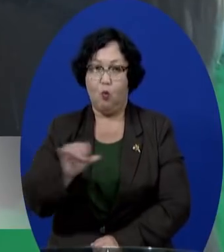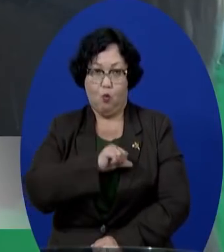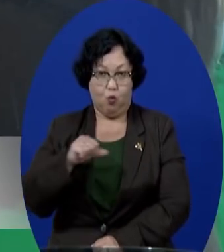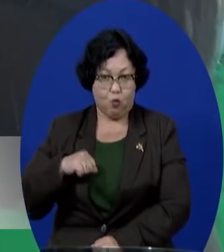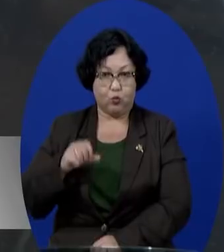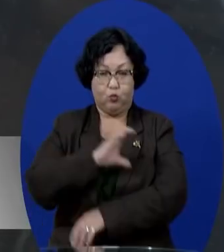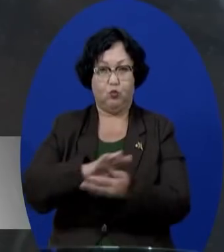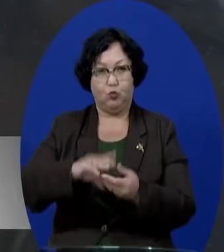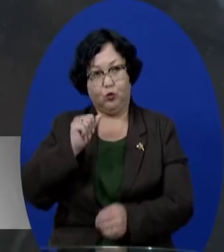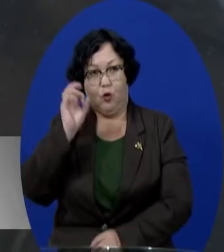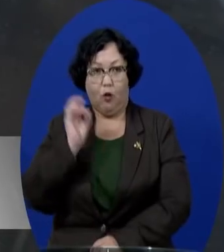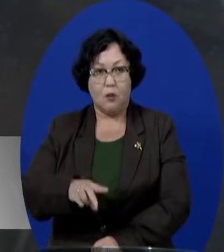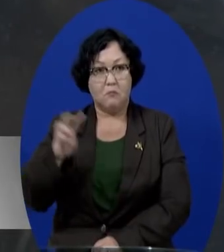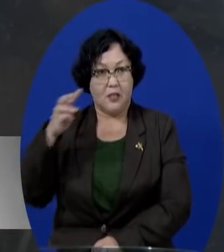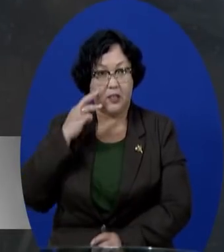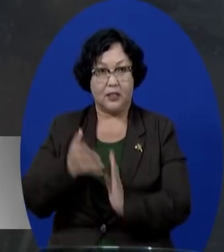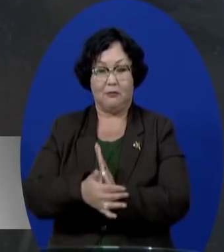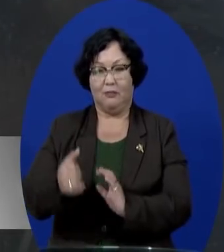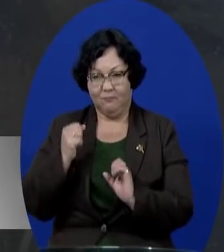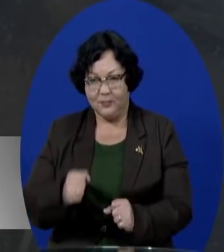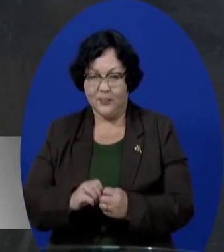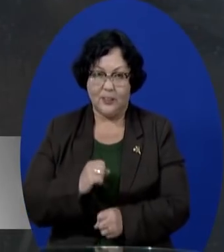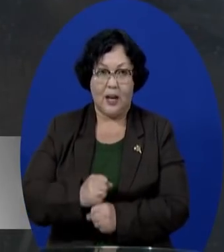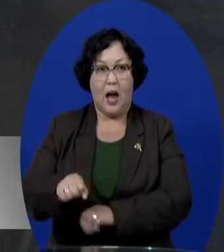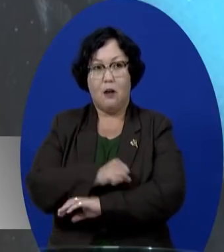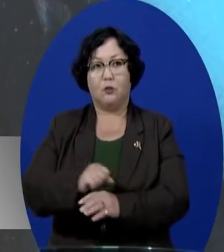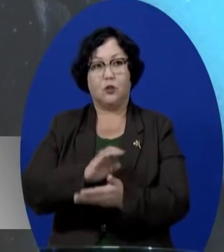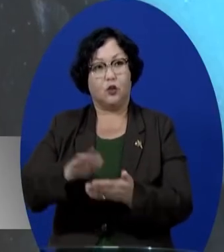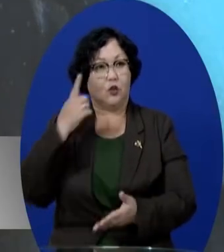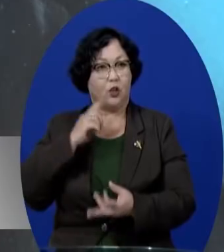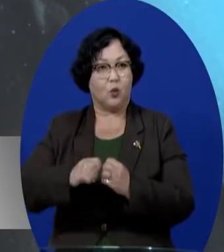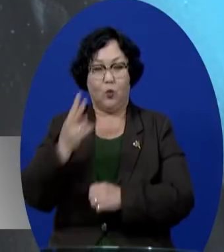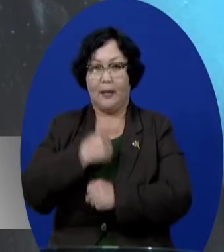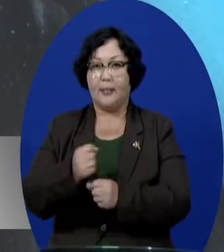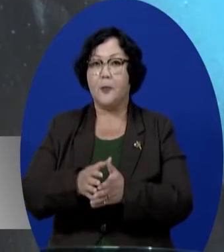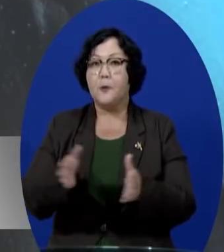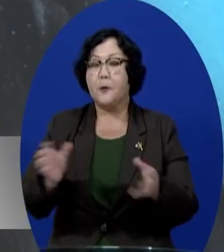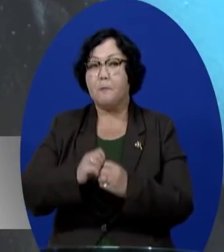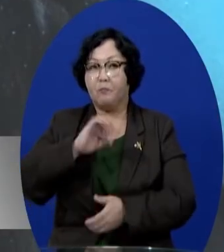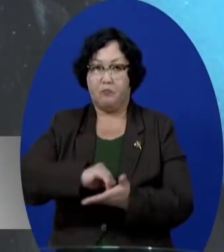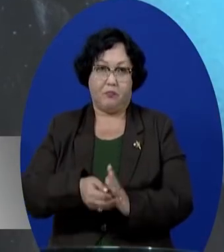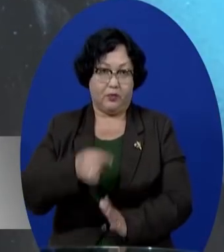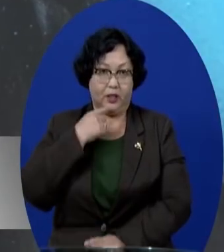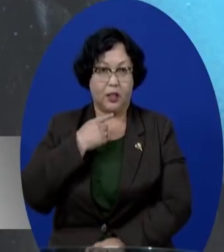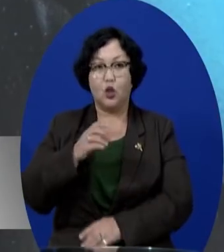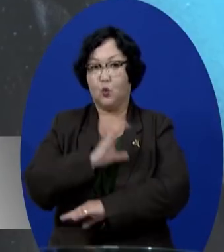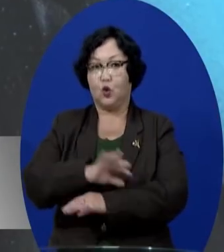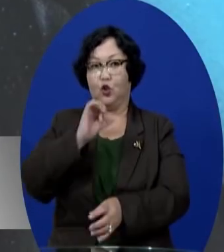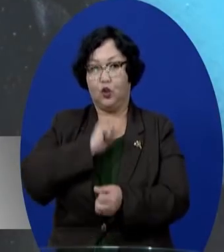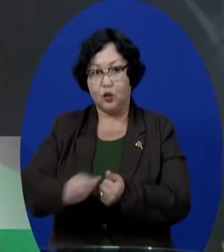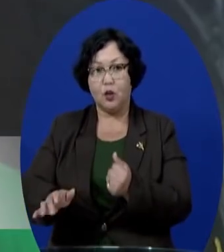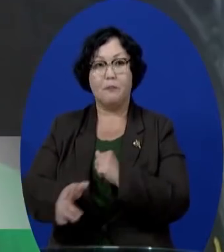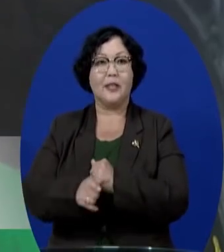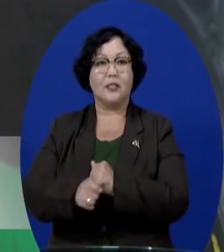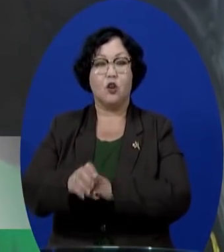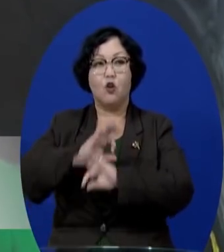юм а. Тиймээс мэддэг бүхнээ сайжруулж аймагтаа цоошин чиглэлээр үйл ажиллагаа үргэжүүлэх төлөвлөгөөт байгаа гэдгээ ярьж байна. Сургуулаа төгсөөд мэрэгчлээ